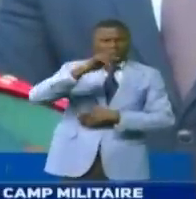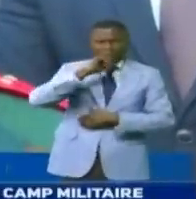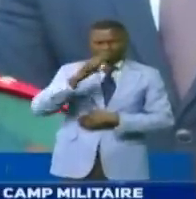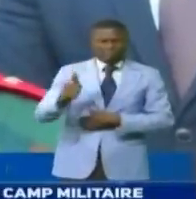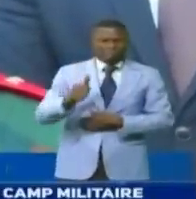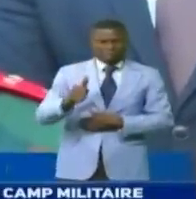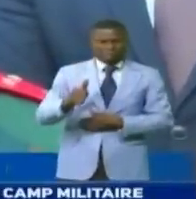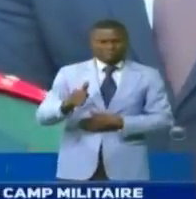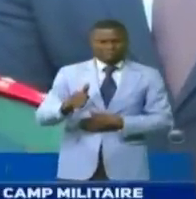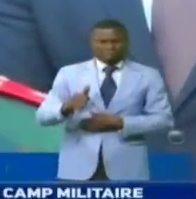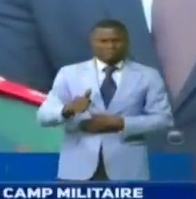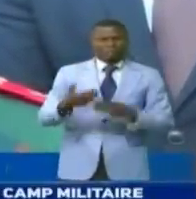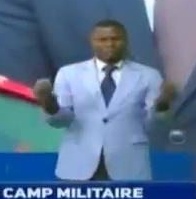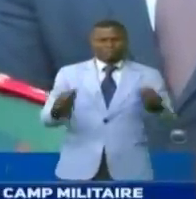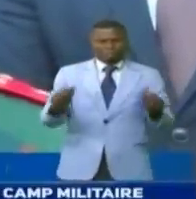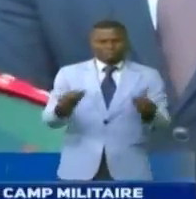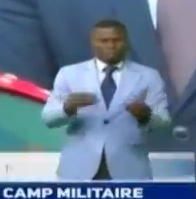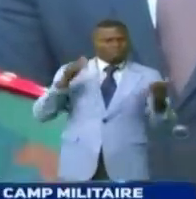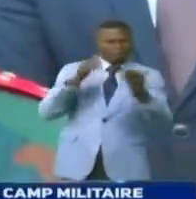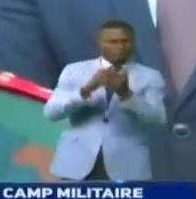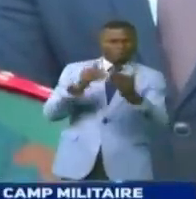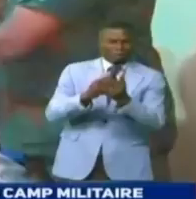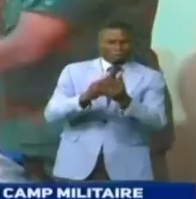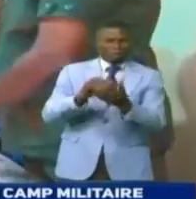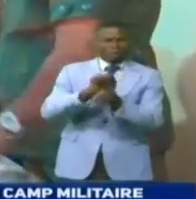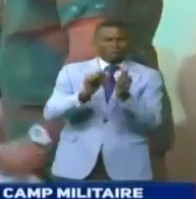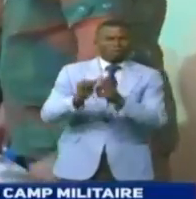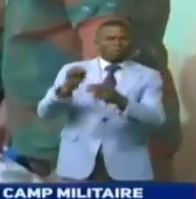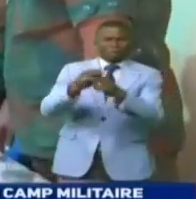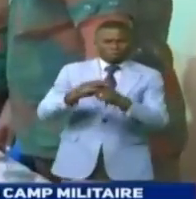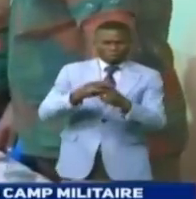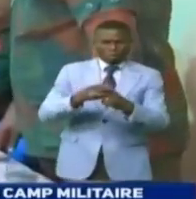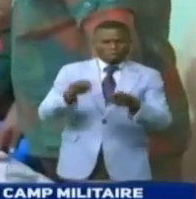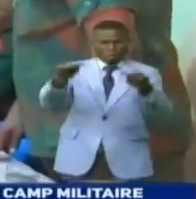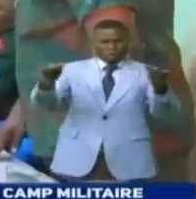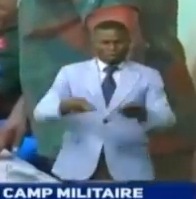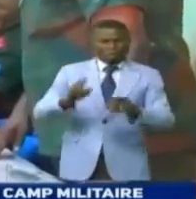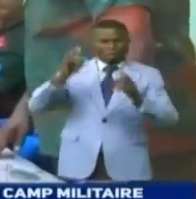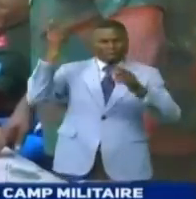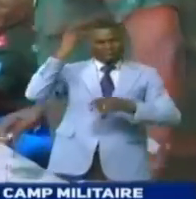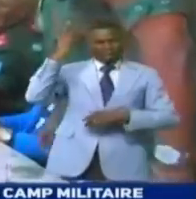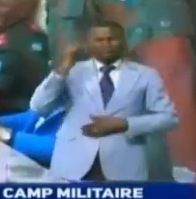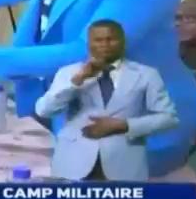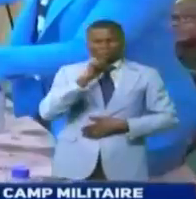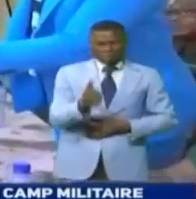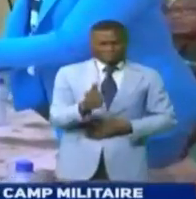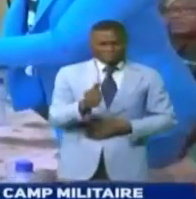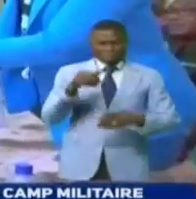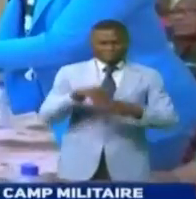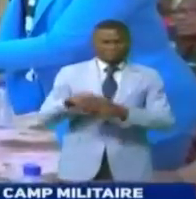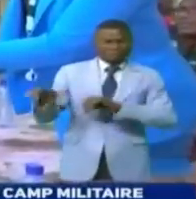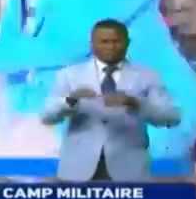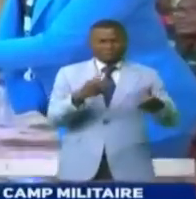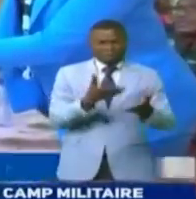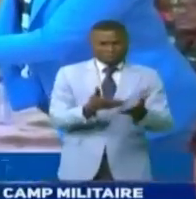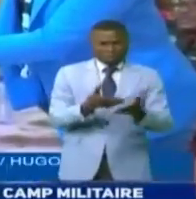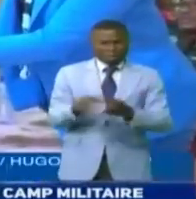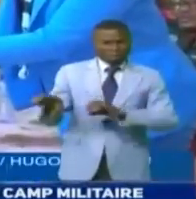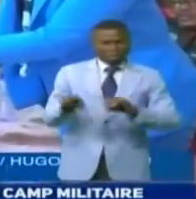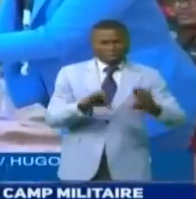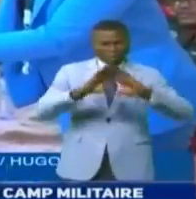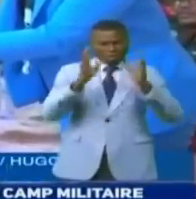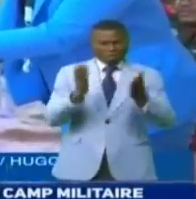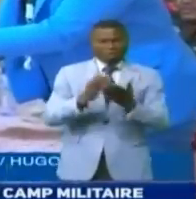activité quelque part ou déranger la situation sécuritaire d'un coin de la capitale. Au cours de cette cérémonie, tous